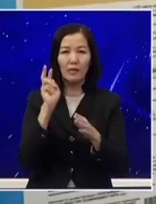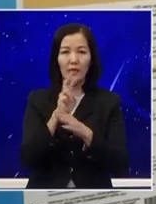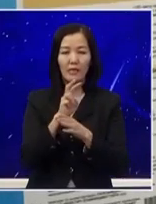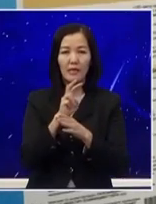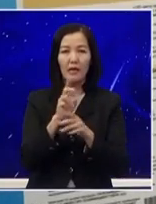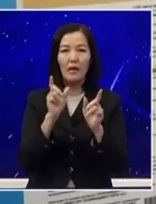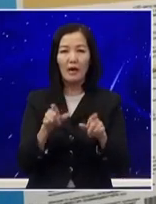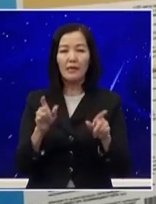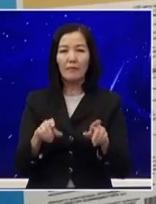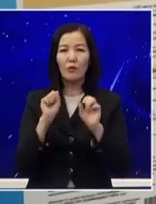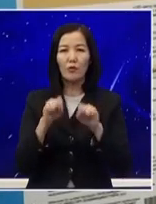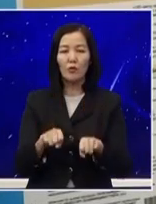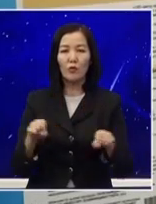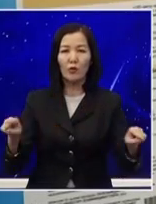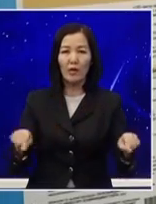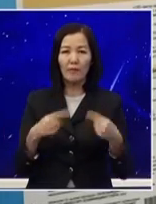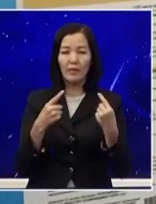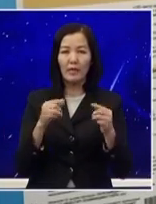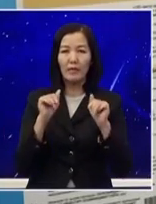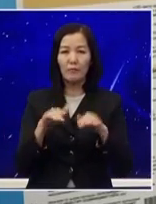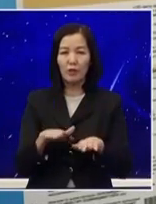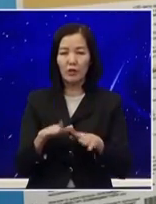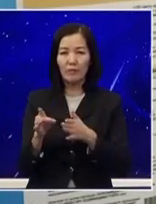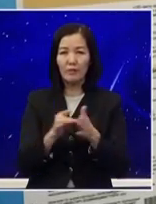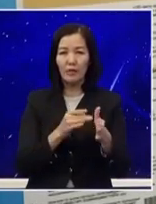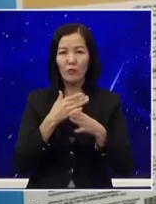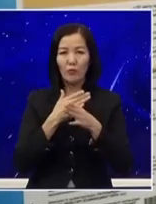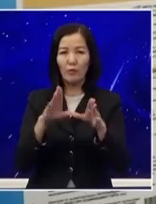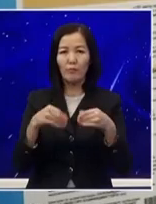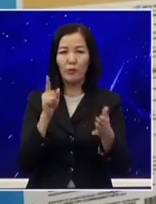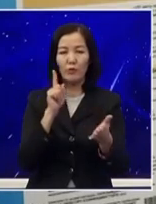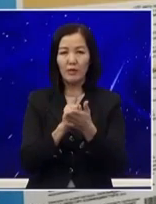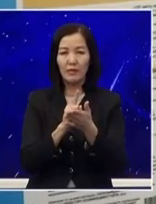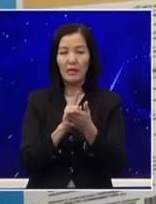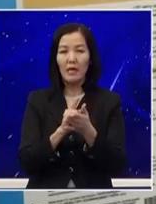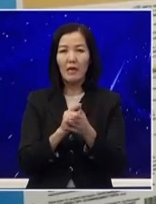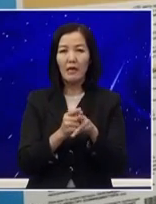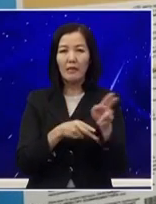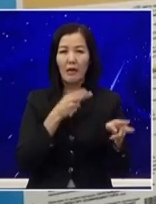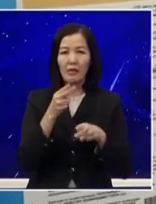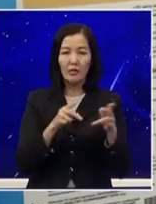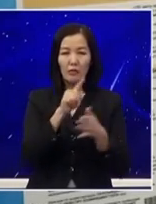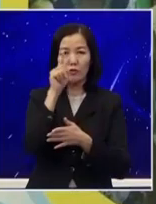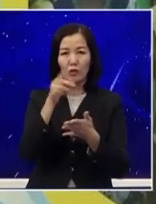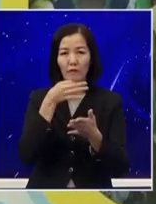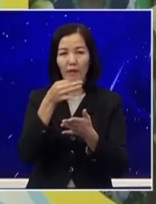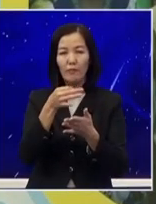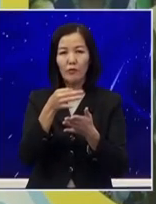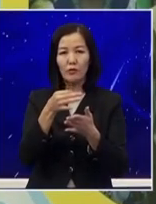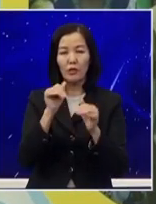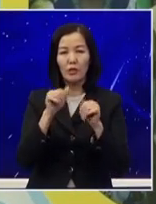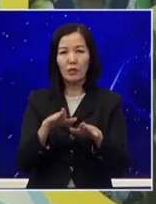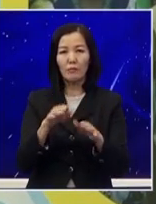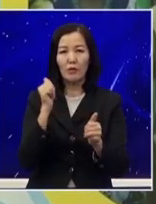сол азаматтың құқын қалпына келтіріп бұзылып жатқан жағдайда, немесе соның жаңағы арызда көрсетілген сұрақтарының мәселесін бәрін шешіп беруге